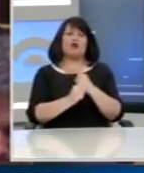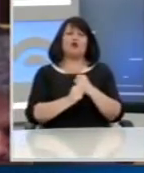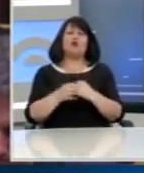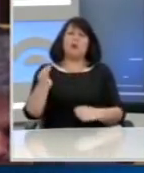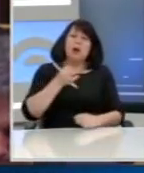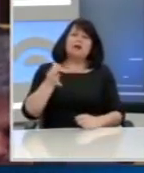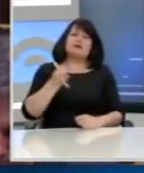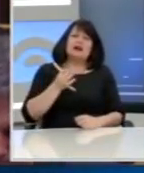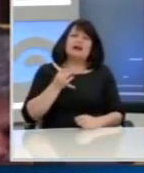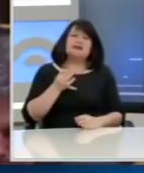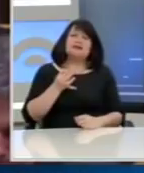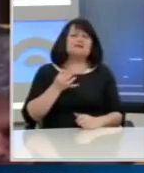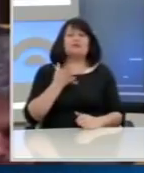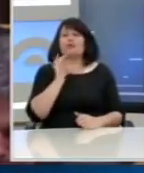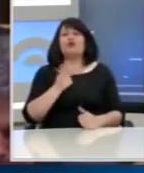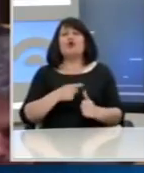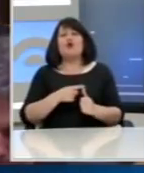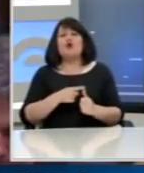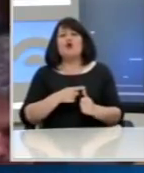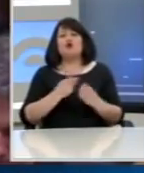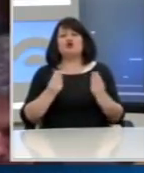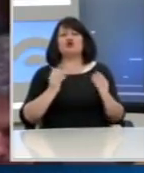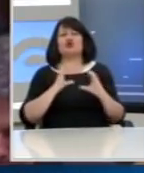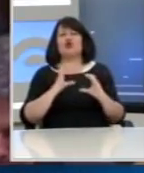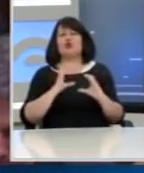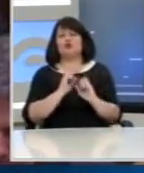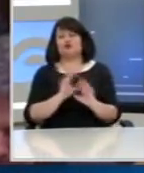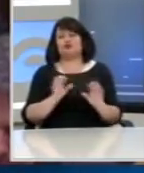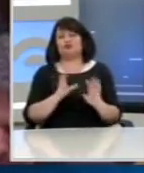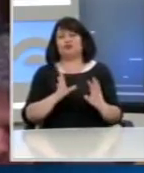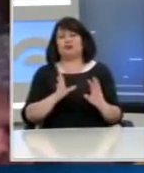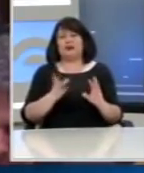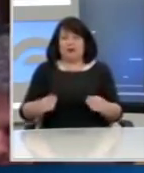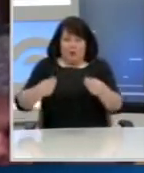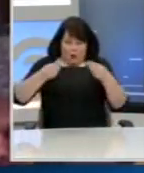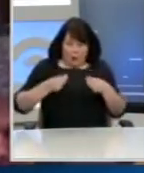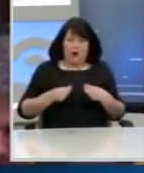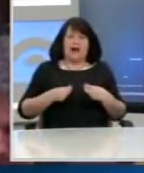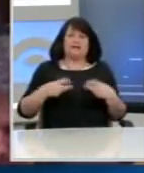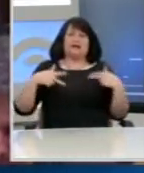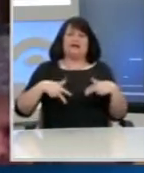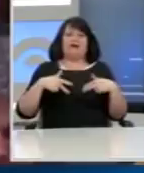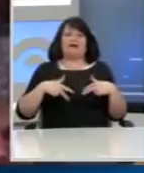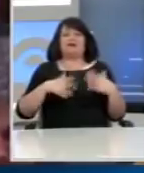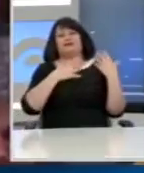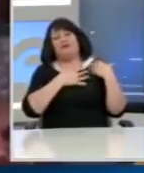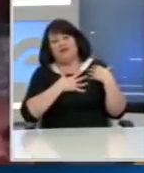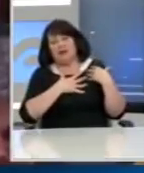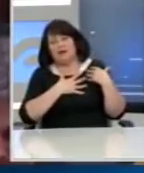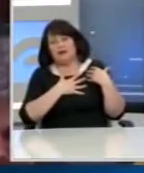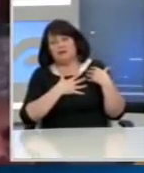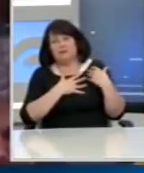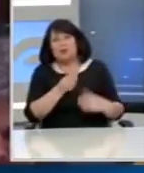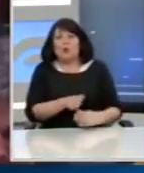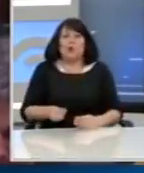χρόνο, πρώτον διότι αυτή είναι η επικοινωνιακή σας στρατηγική, να χρεώσετε δηλαδή στην κυβέρνηση επιπλέον